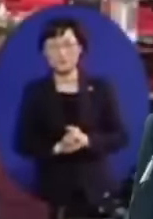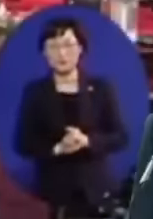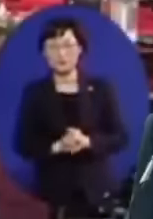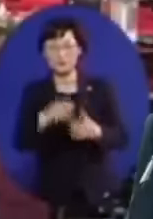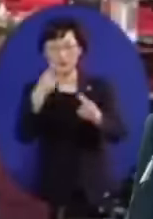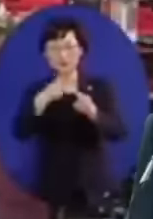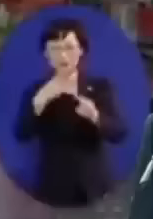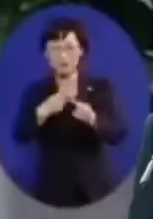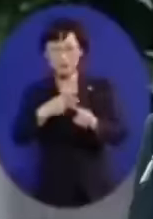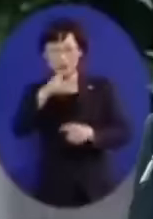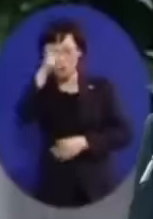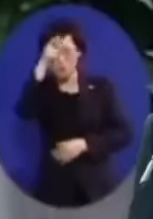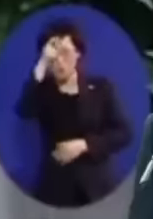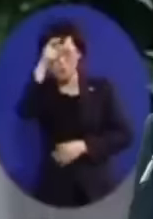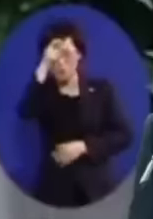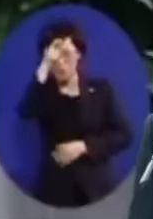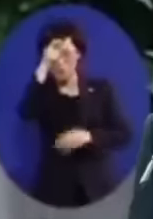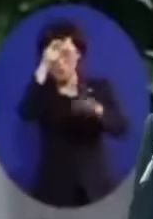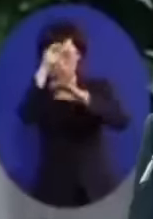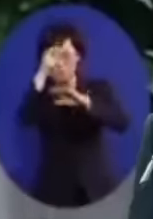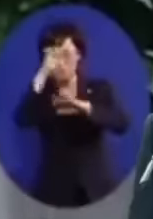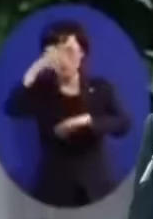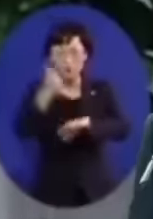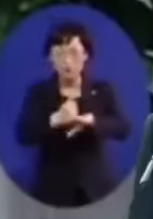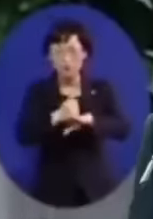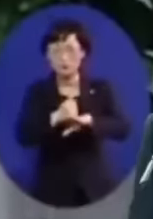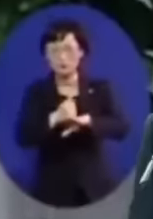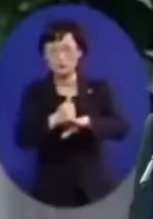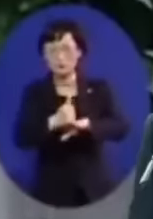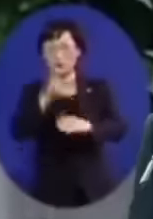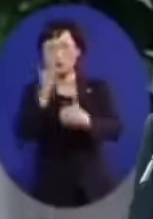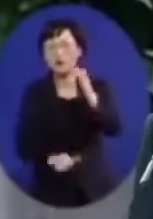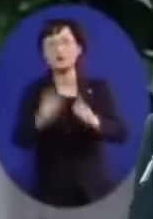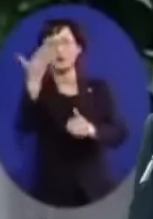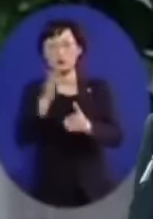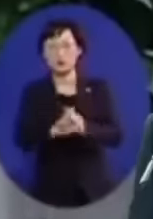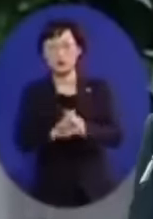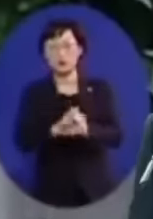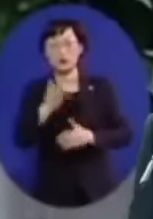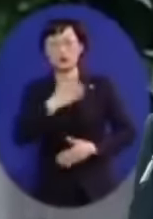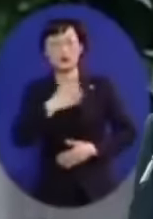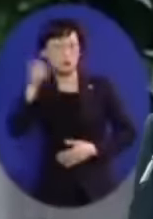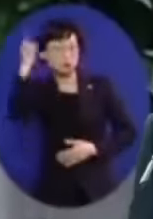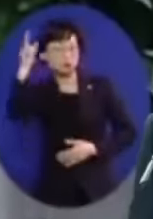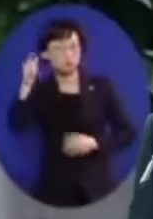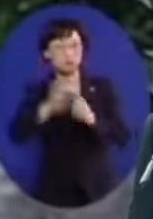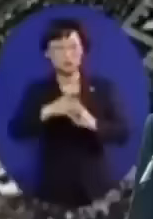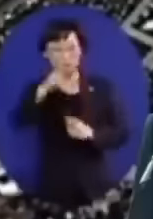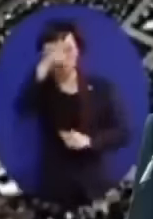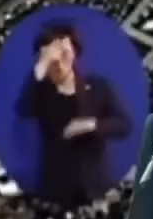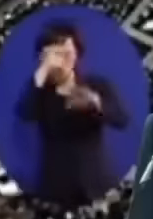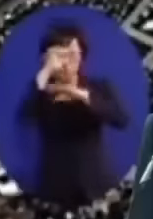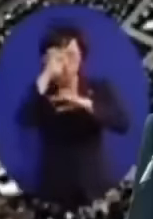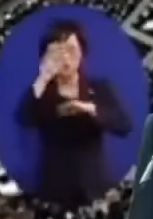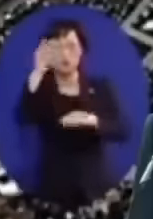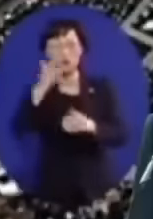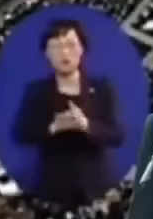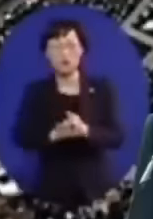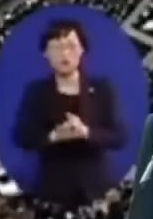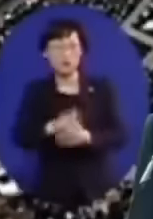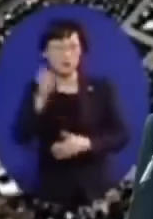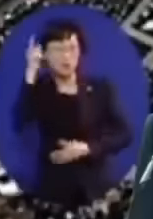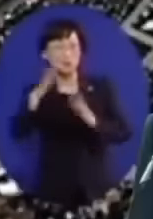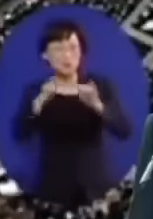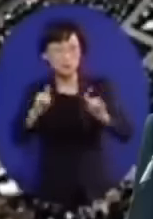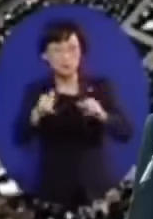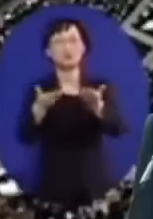셋째로 고집불통에 대해 무모하게 행동하다가 결국 실패하는 것입니다. 저희가 천재니까 고집불통입니다. 천재는 대개